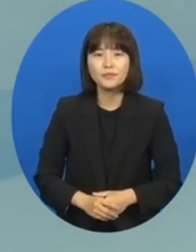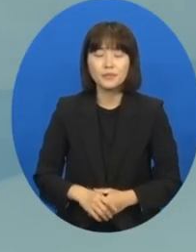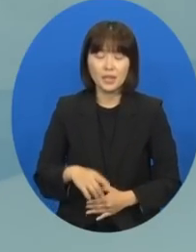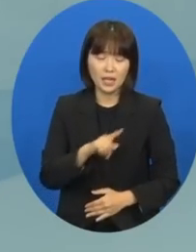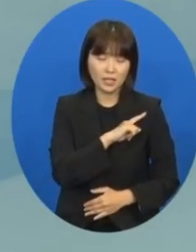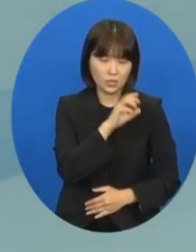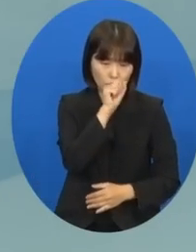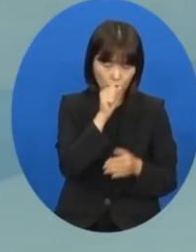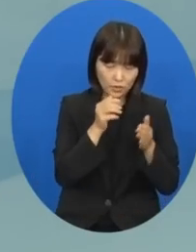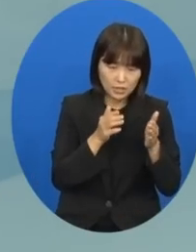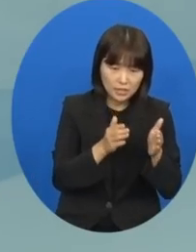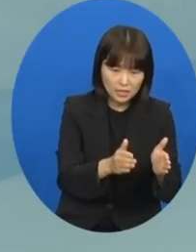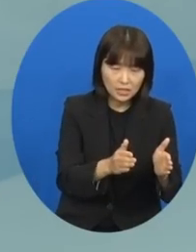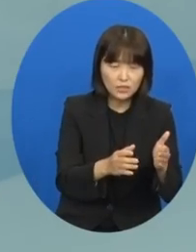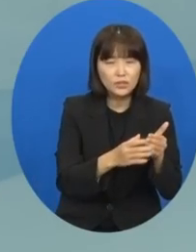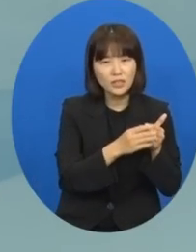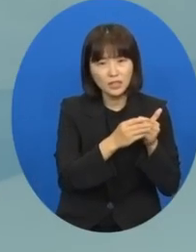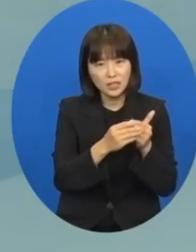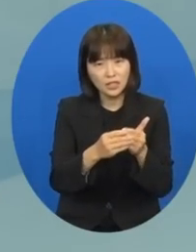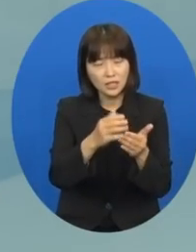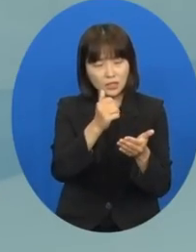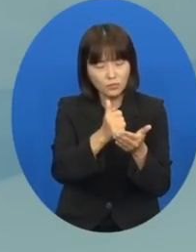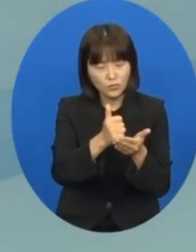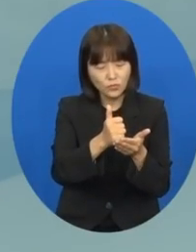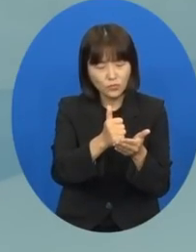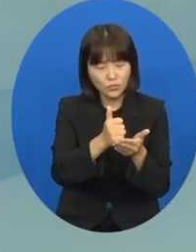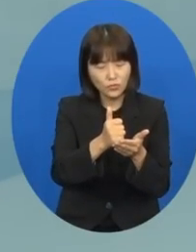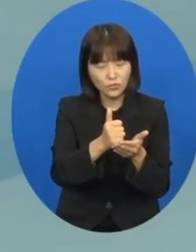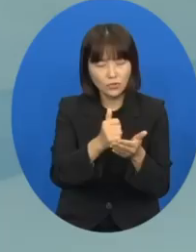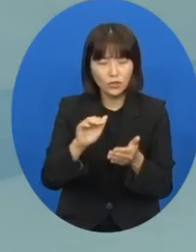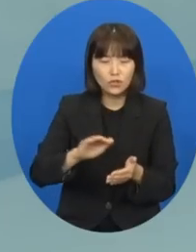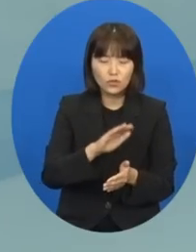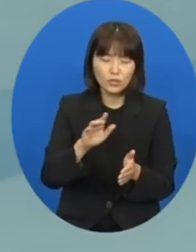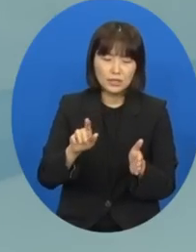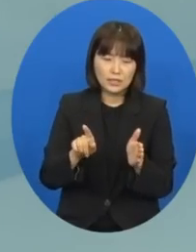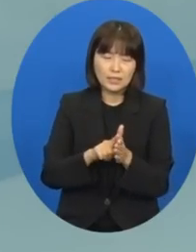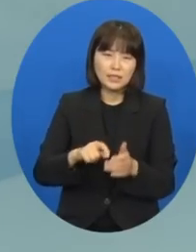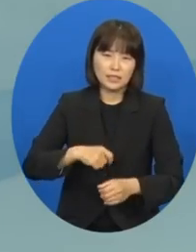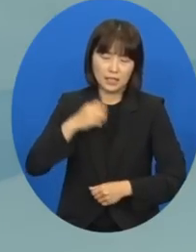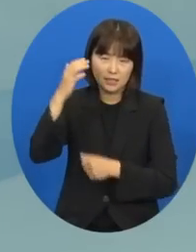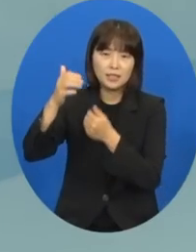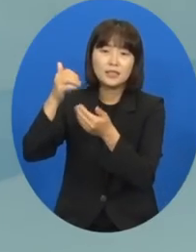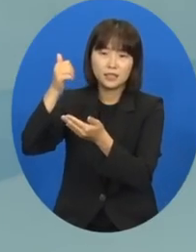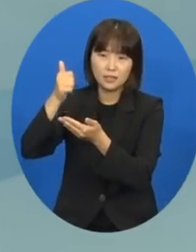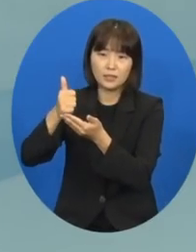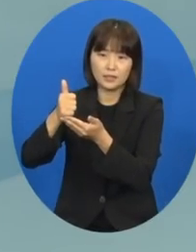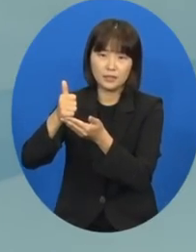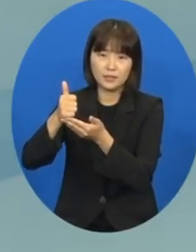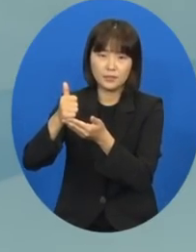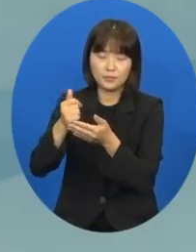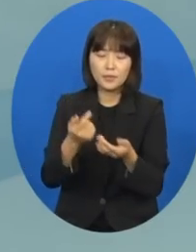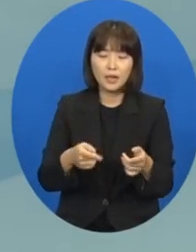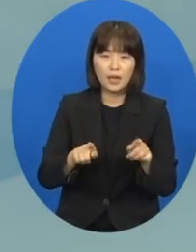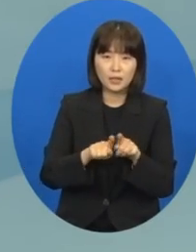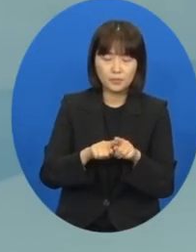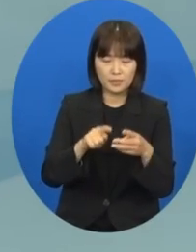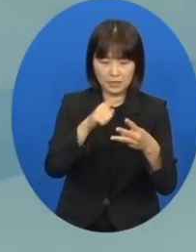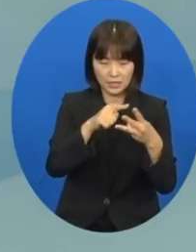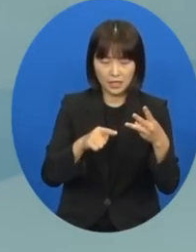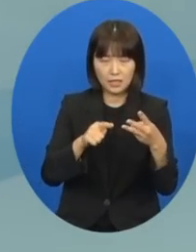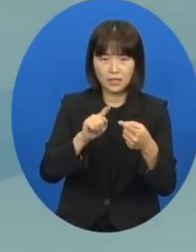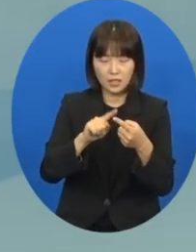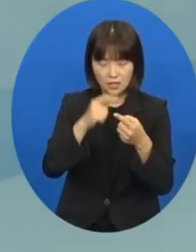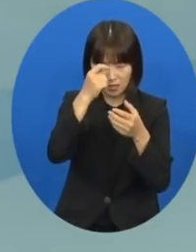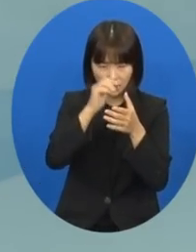가장 좋은 길로 이끄시는 분이 바로 우리의 신실하신 하나님이십니다. 우리 이 시간 함께 우리 세 가지 넣고